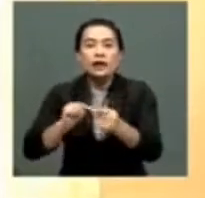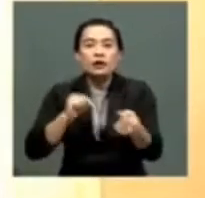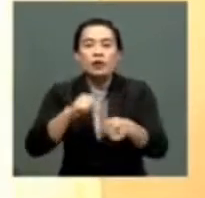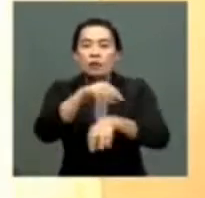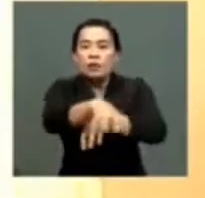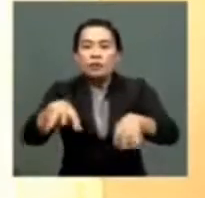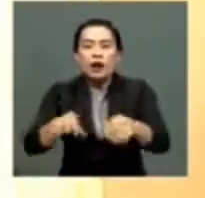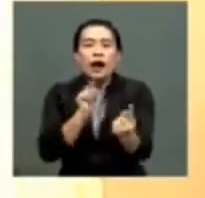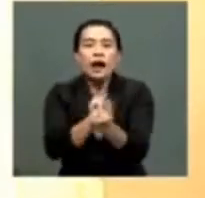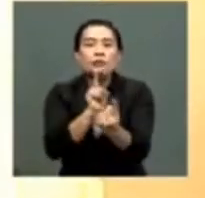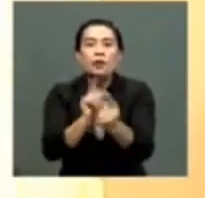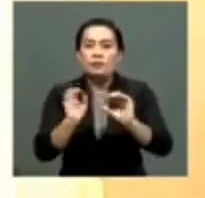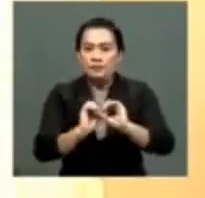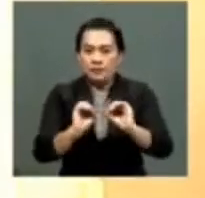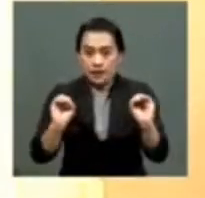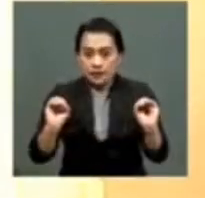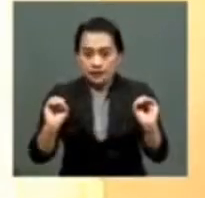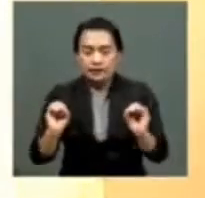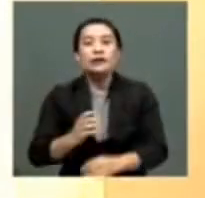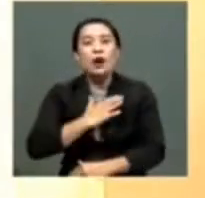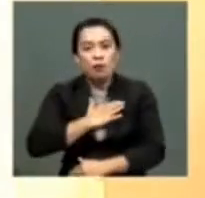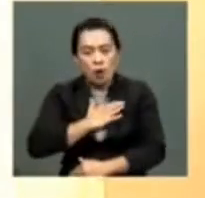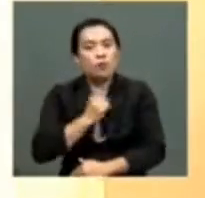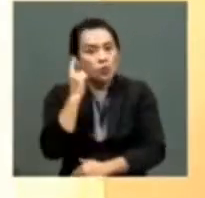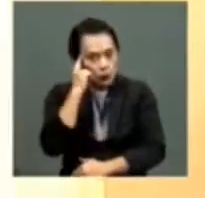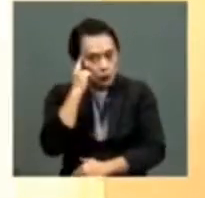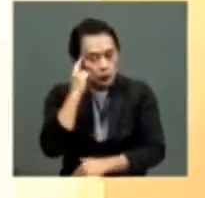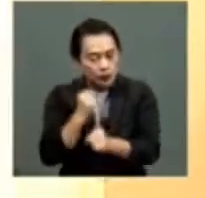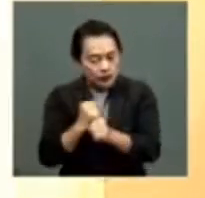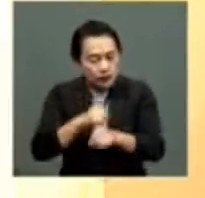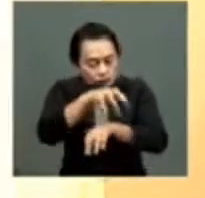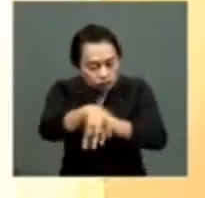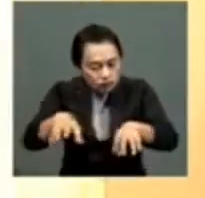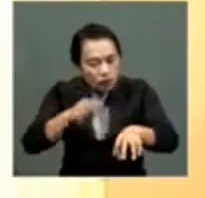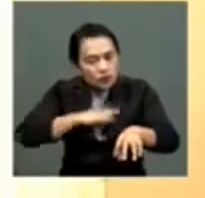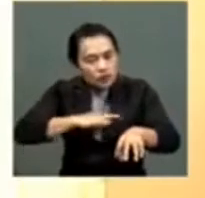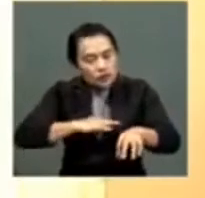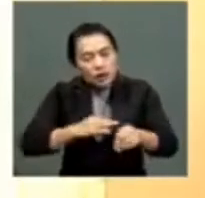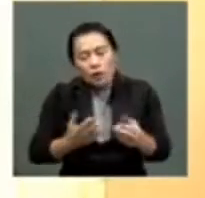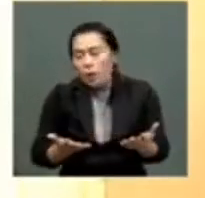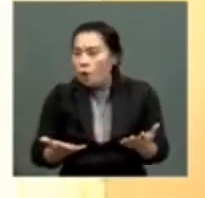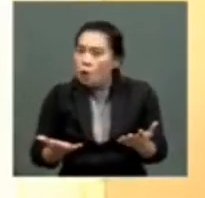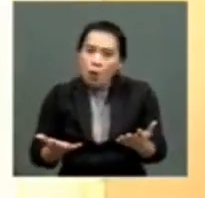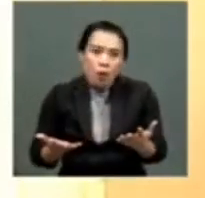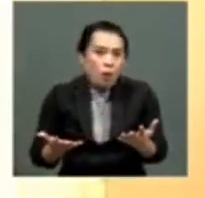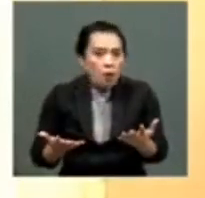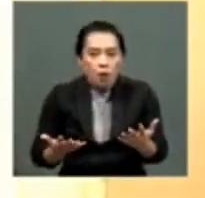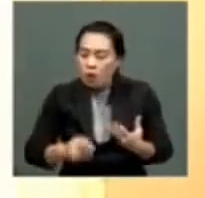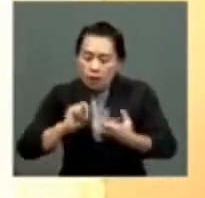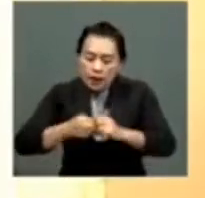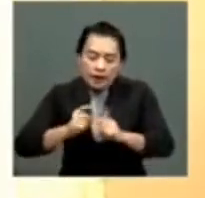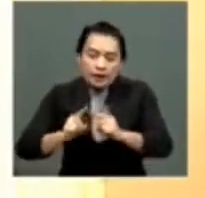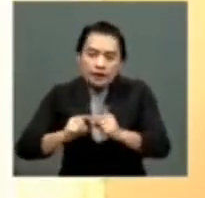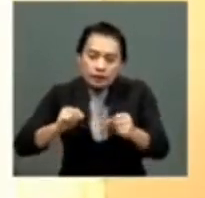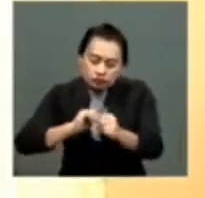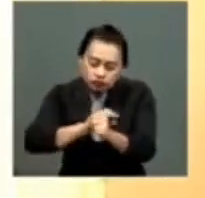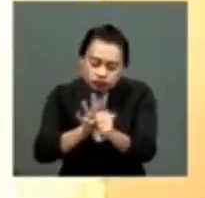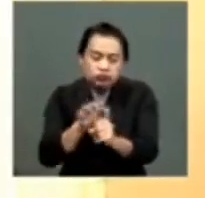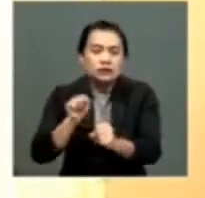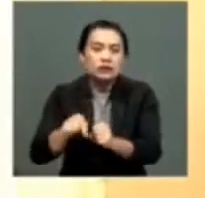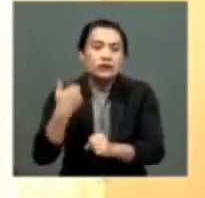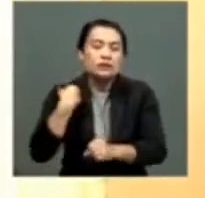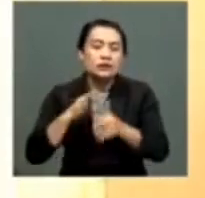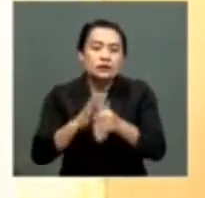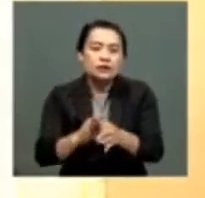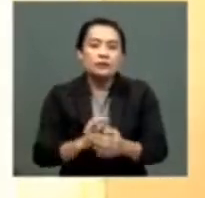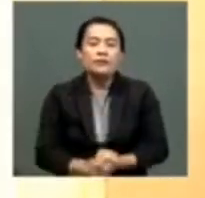พบปะมาก่อนแต่ผมรู้ว่าเป็นภาคธุรกิจที่เจ็บปวดมากที่สุดจากสถานการณ์โควิดที่เกิดขึ้นการที่ผมไปพ